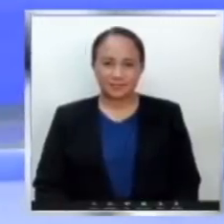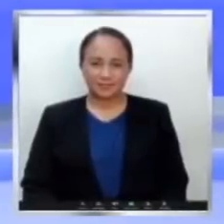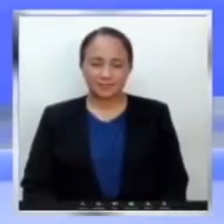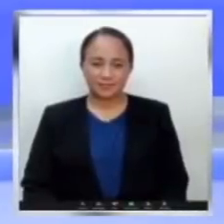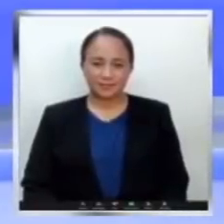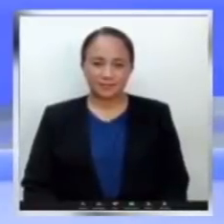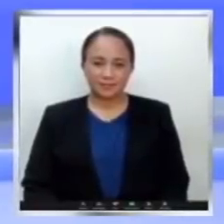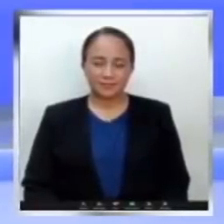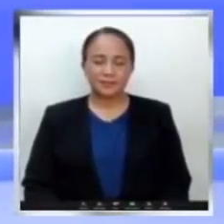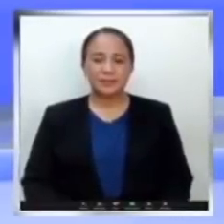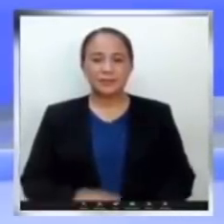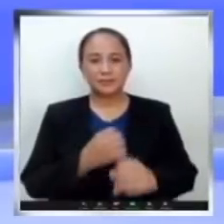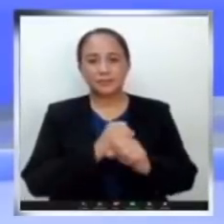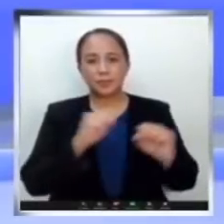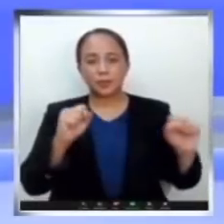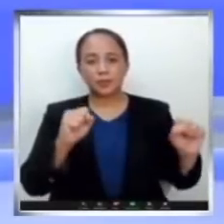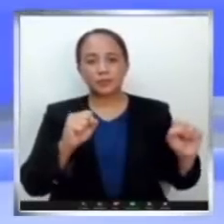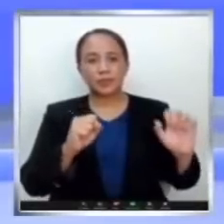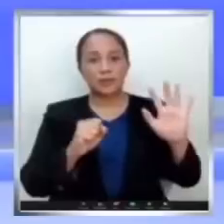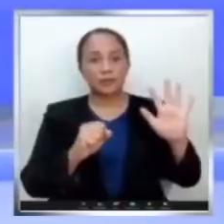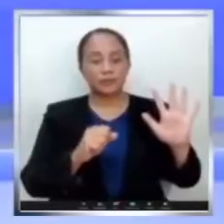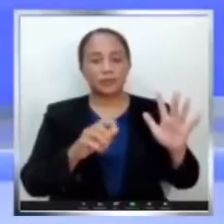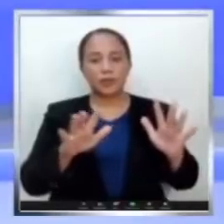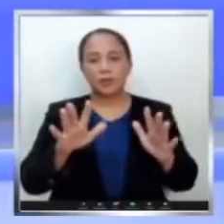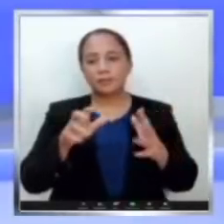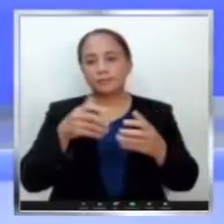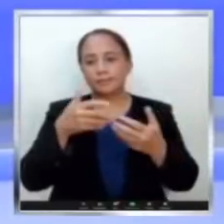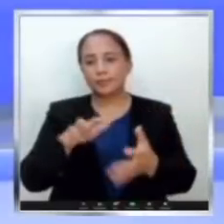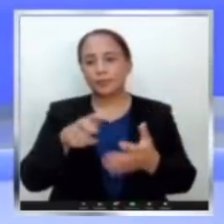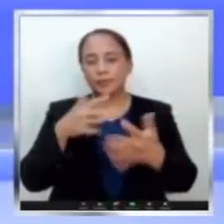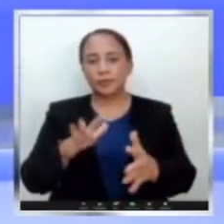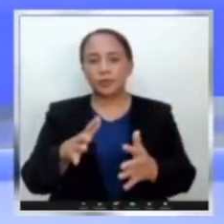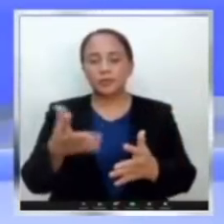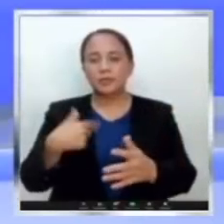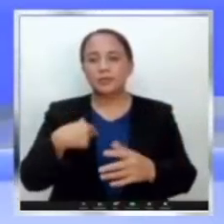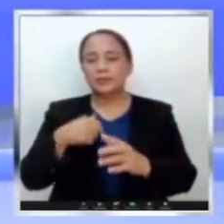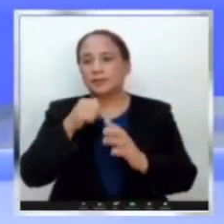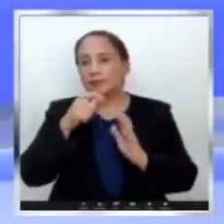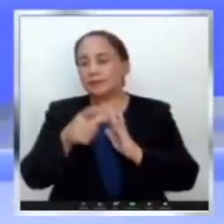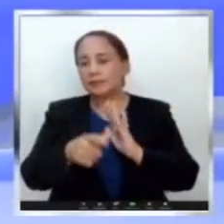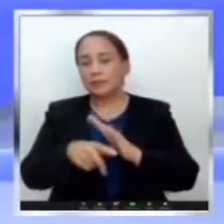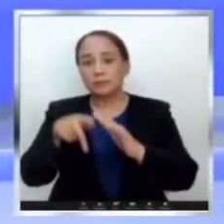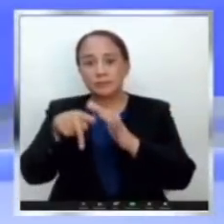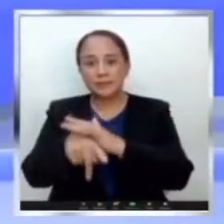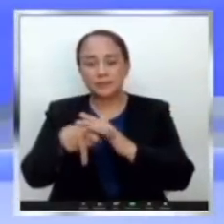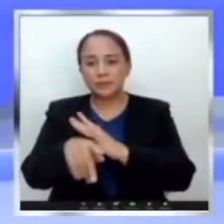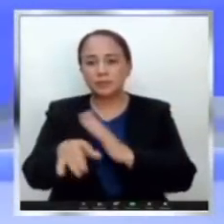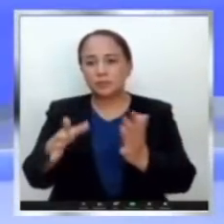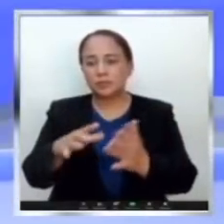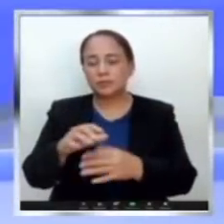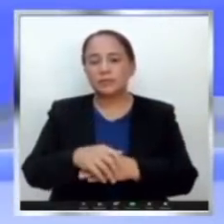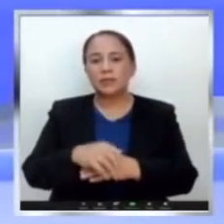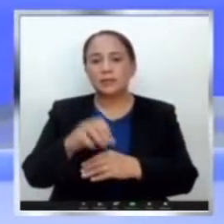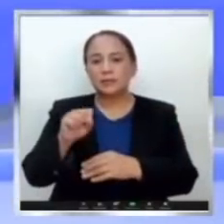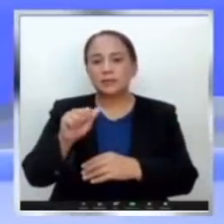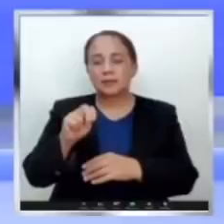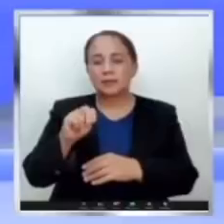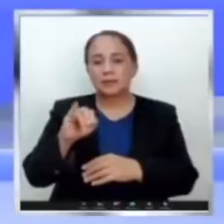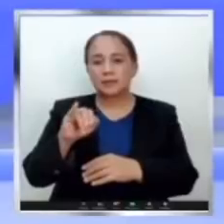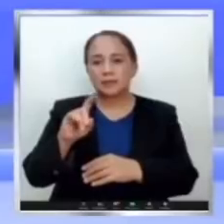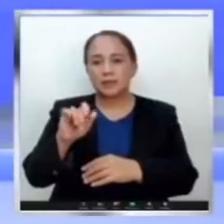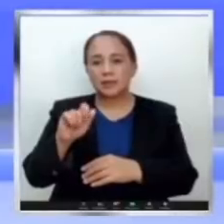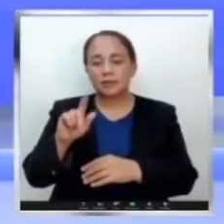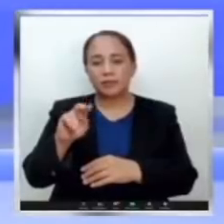Nailigtas po ang 5 aso sa mga ilegal na mangangatay sa San Ildefonso, Bulacan. Ang isa ay naabutang panghingal na